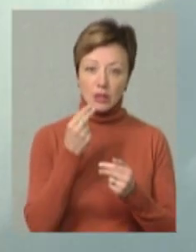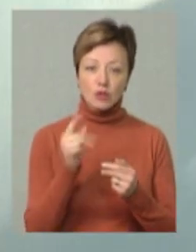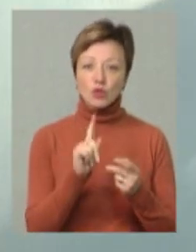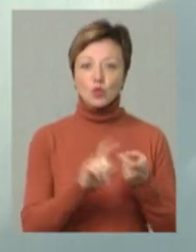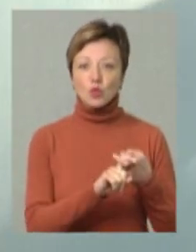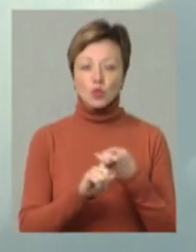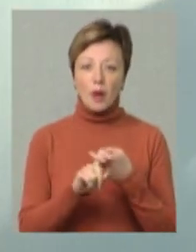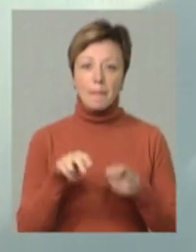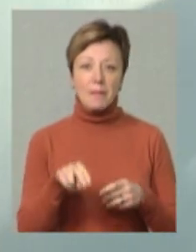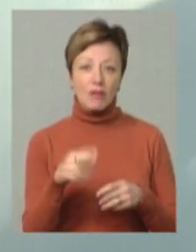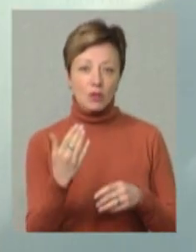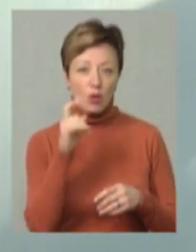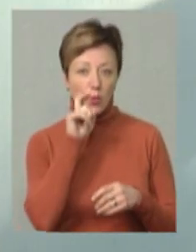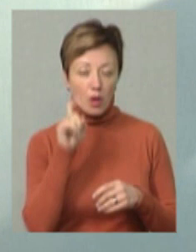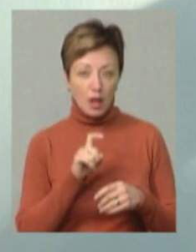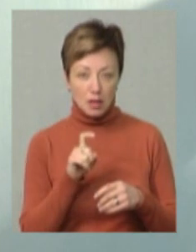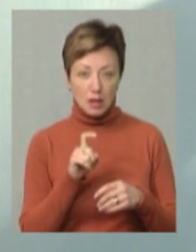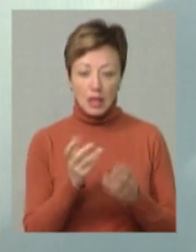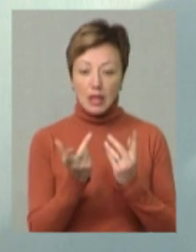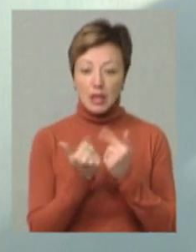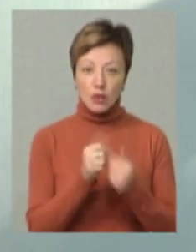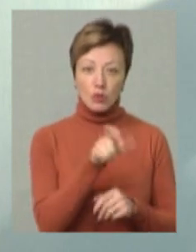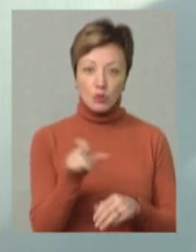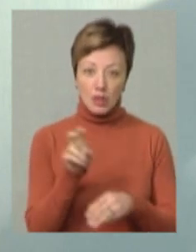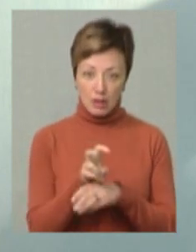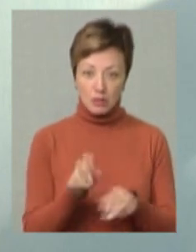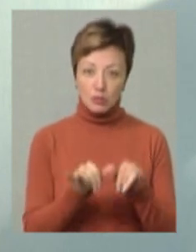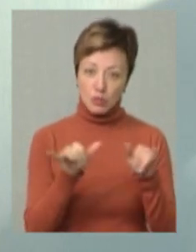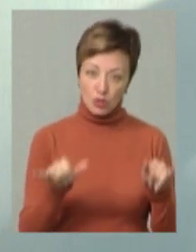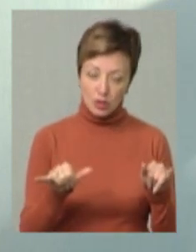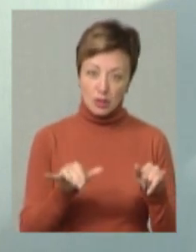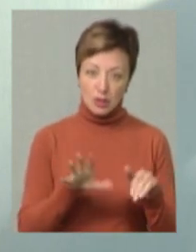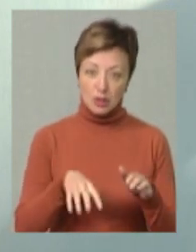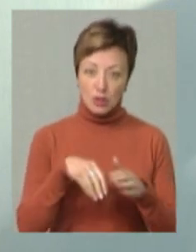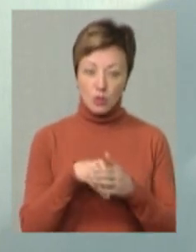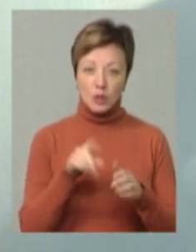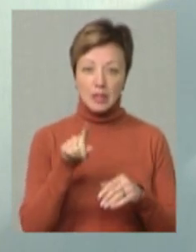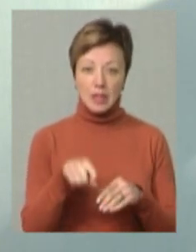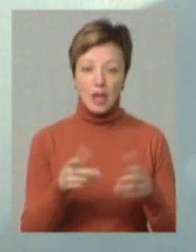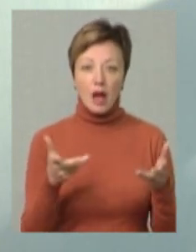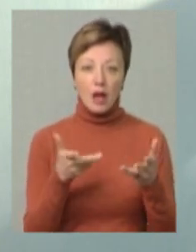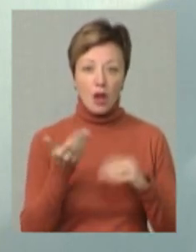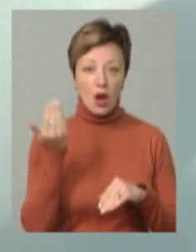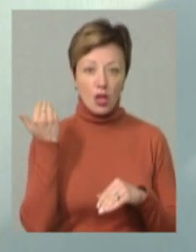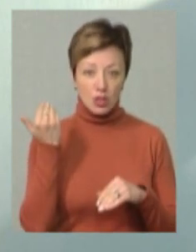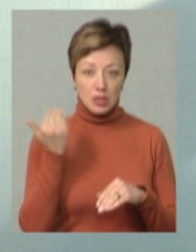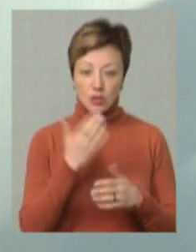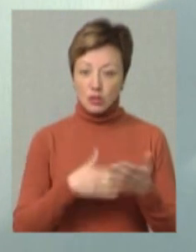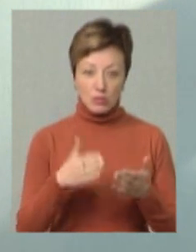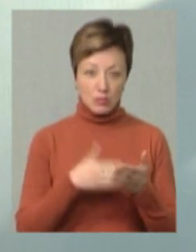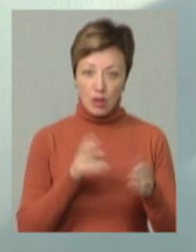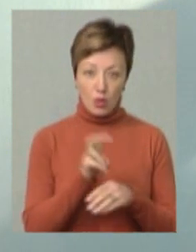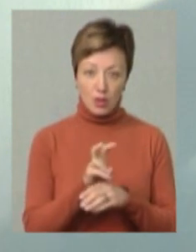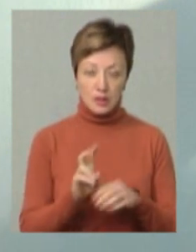стосується Православної церкви України, кількість прихожан у цих храмах збільшується за рахунок тих, які раніше взагалі не ходили